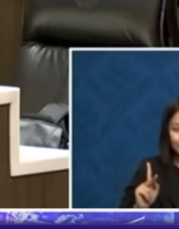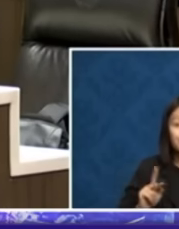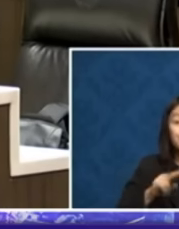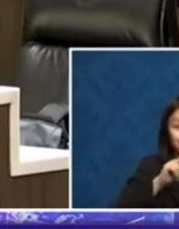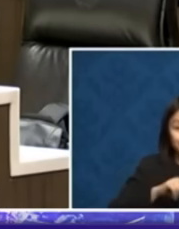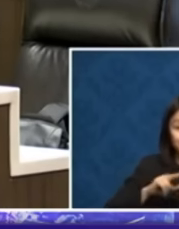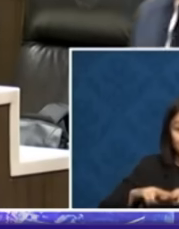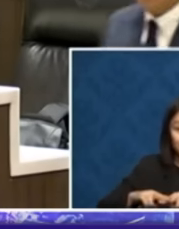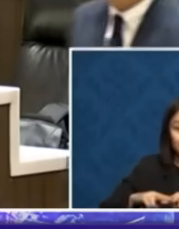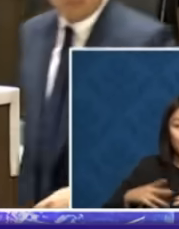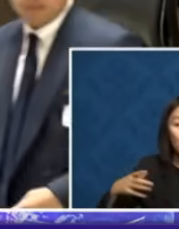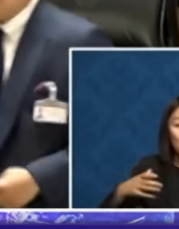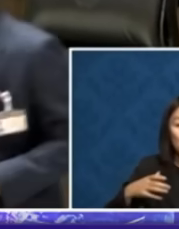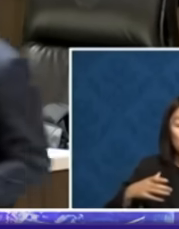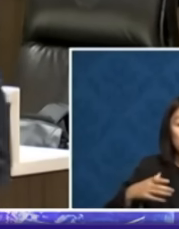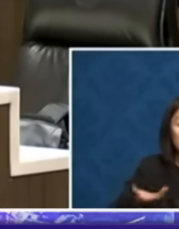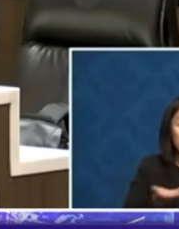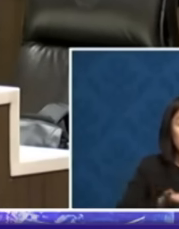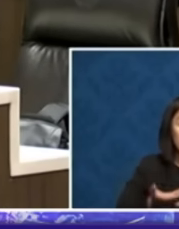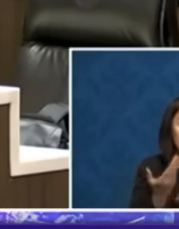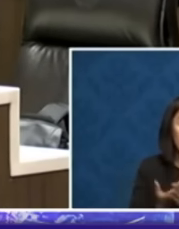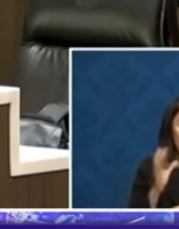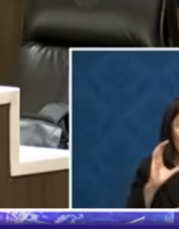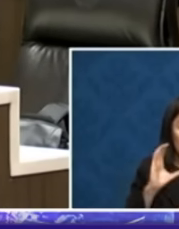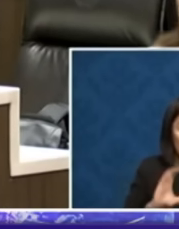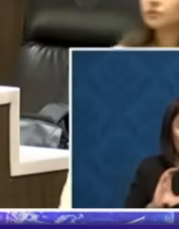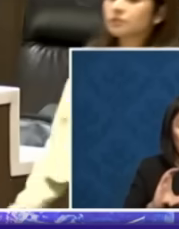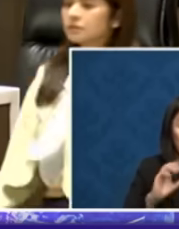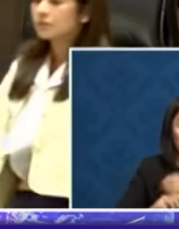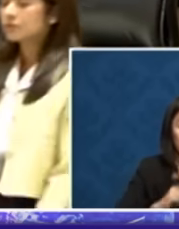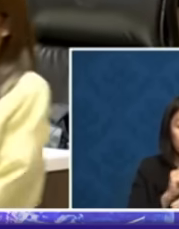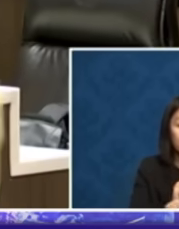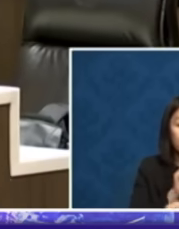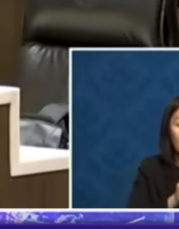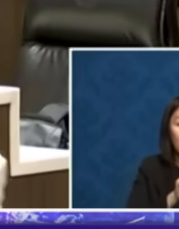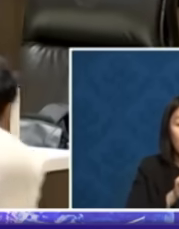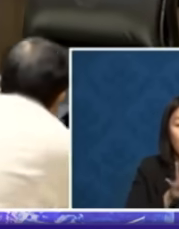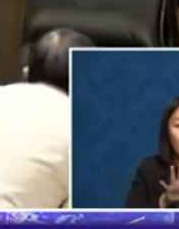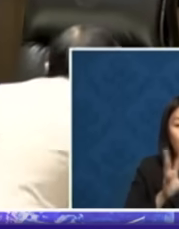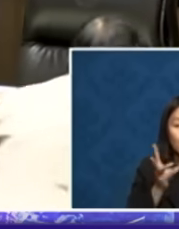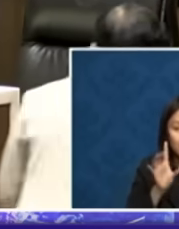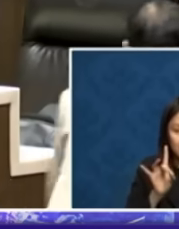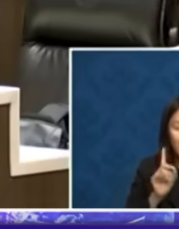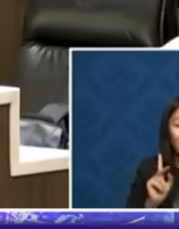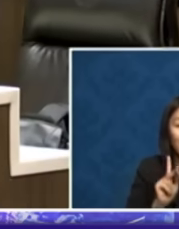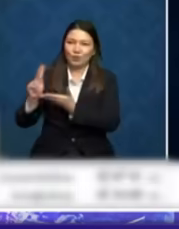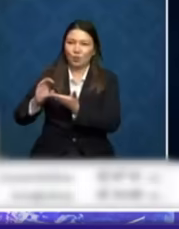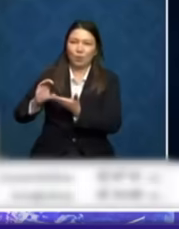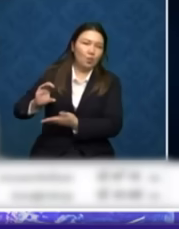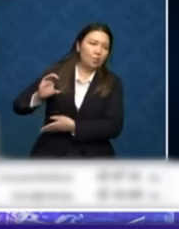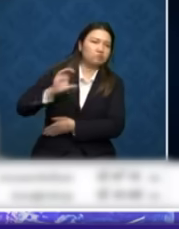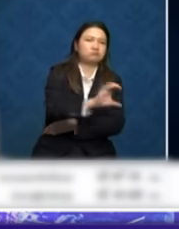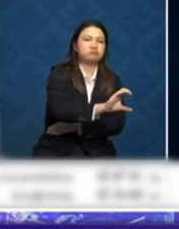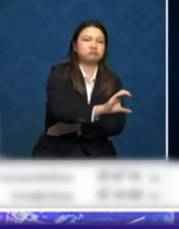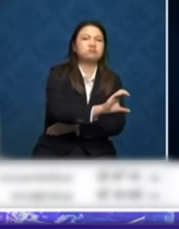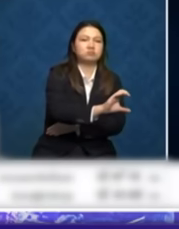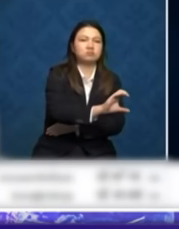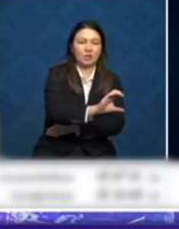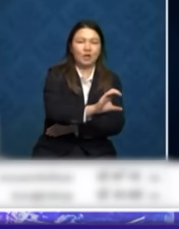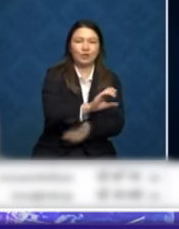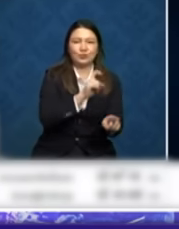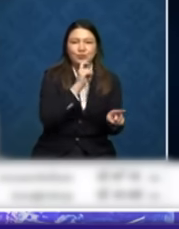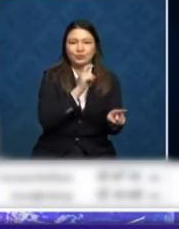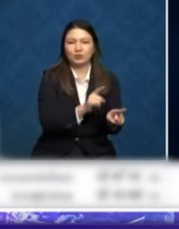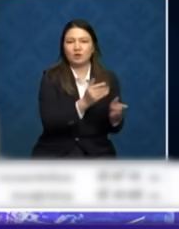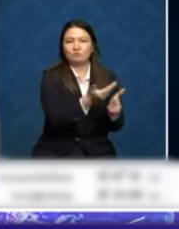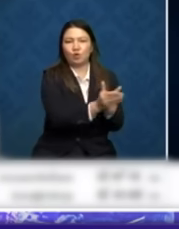รา6ของตัวพระราชบัญญัติโฟกัสไปที่โครงการดิจิตอลวอลเล็ตครับคุณหมายบอกว่ารัฐบาลตอนนี้หน้ามืดแล้วไปล้ว